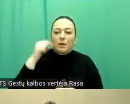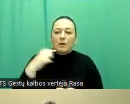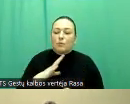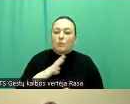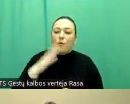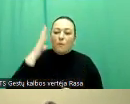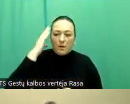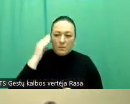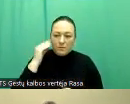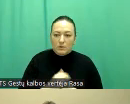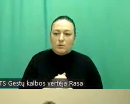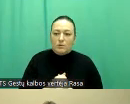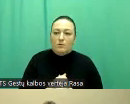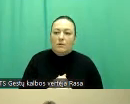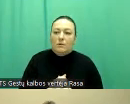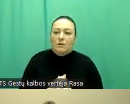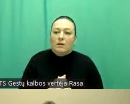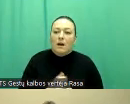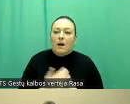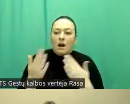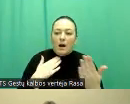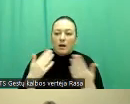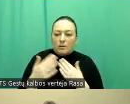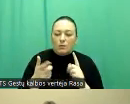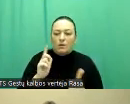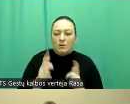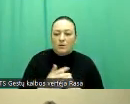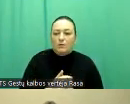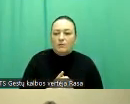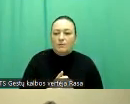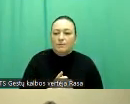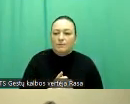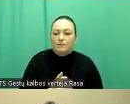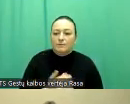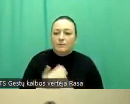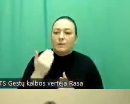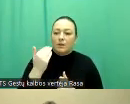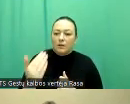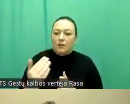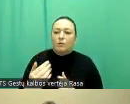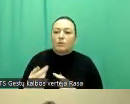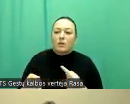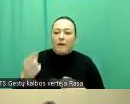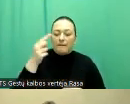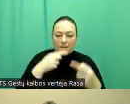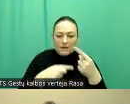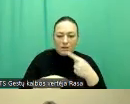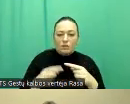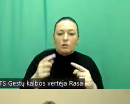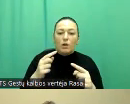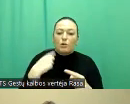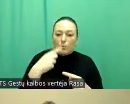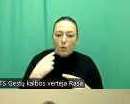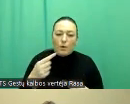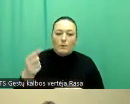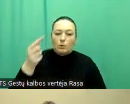pamiršus. Kartais pamirštu, tai atrodo taip natūralu. Na, kai jūs grįžtate atgal iš pokalbio, turite